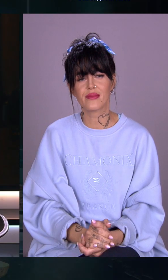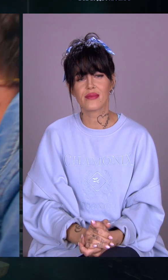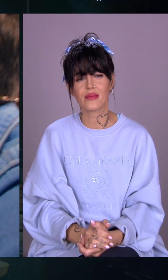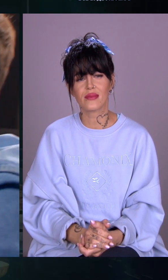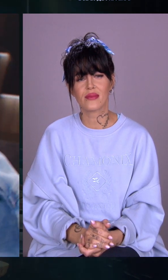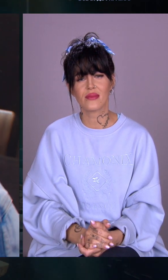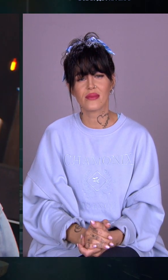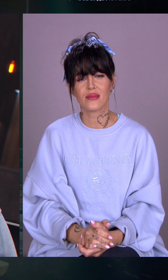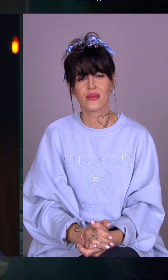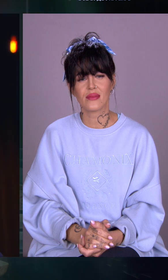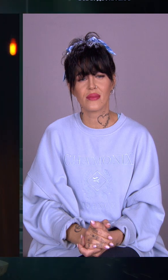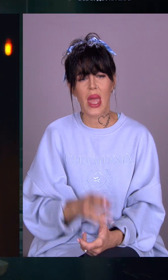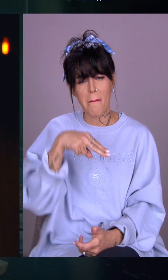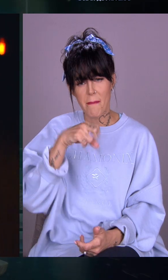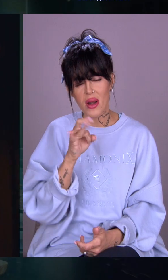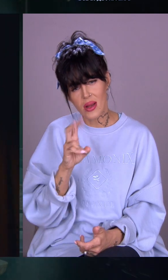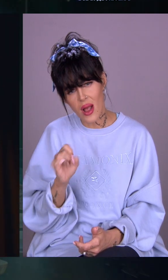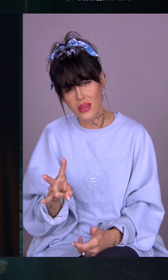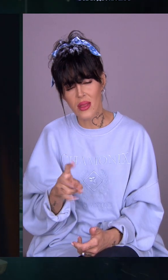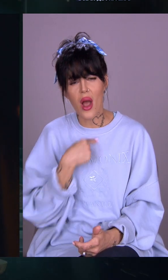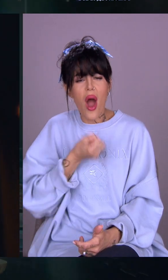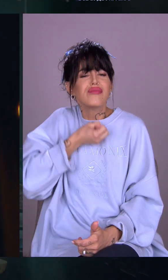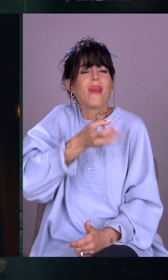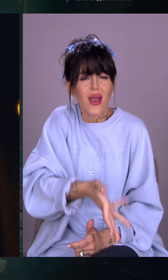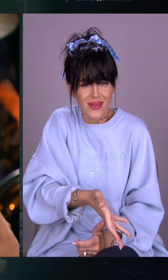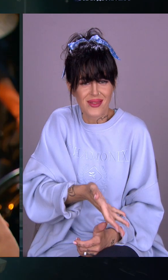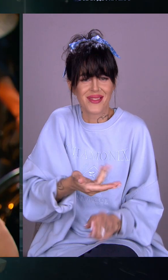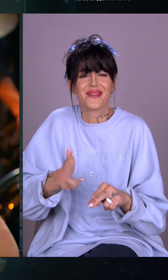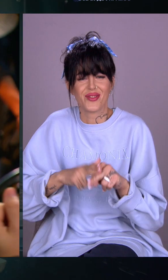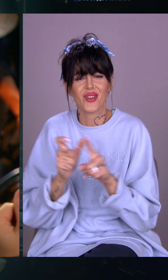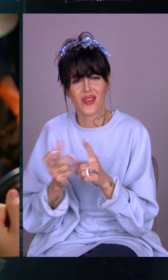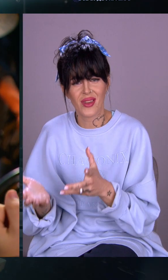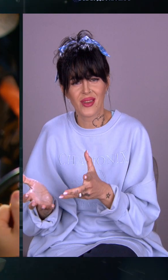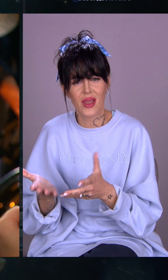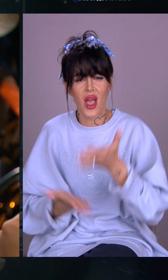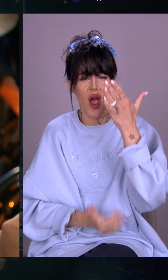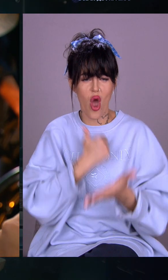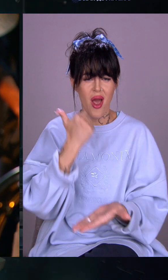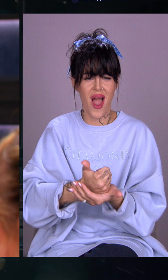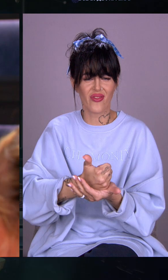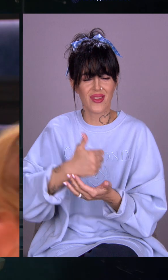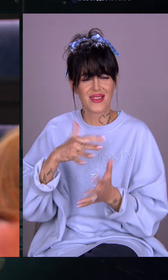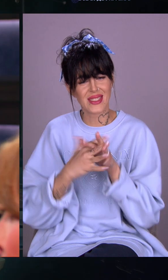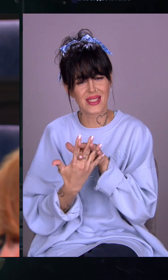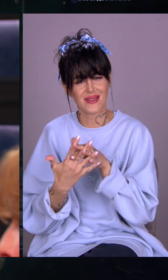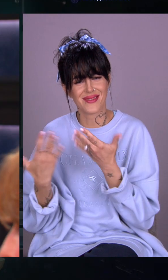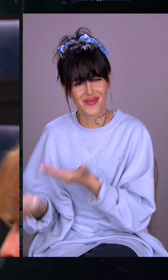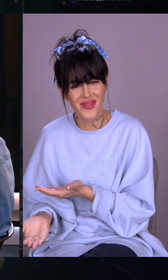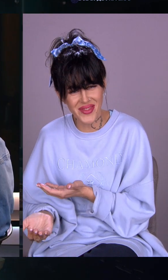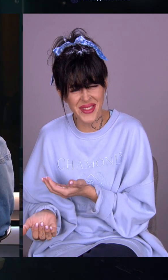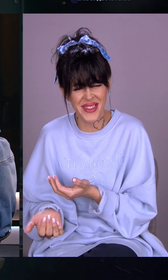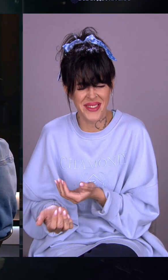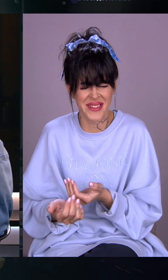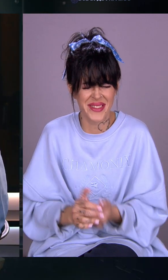Шаркань. Такий. Паркан. Ні? Це може му**ть який-то, поняв? Шаркань? Ну шаркань. Голова села. І це його прізвище. Голова